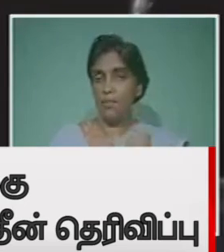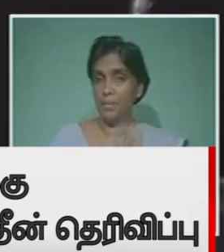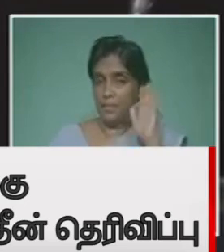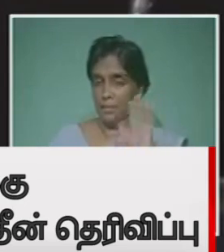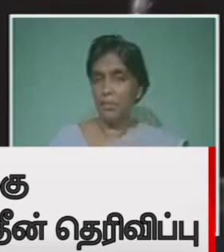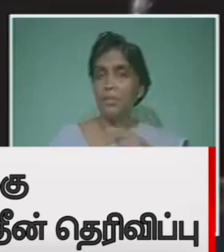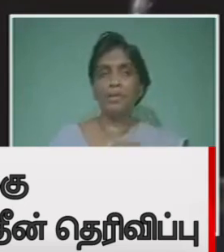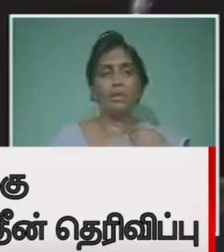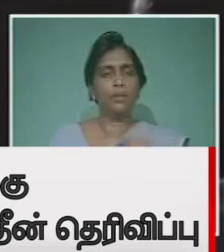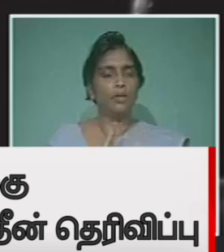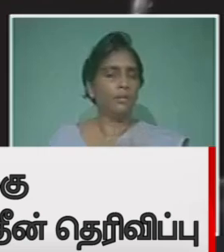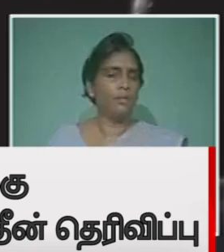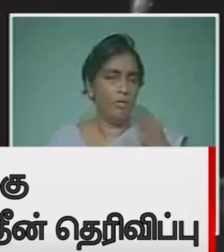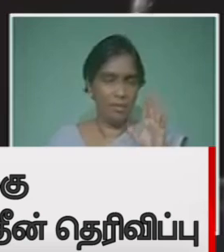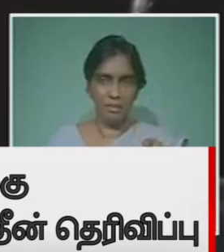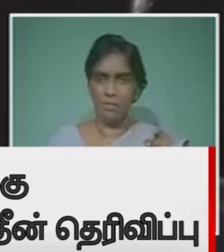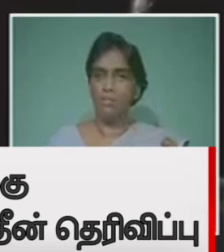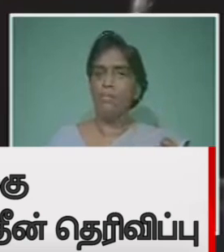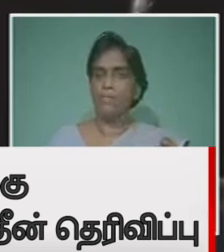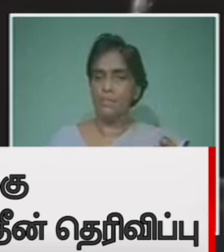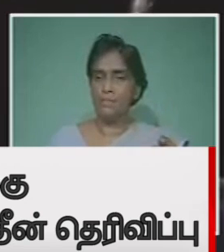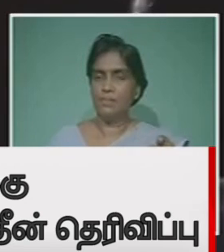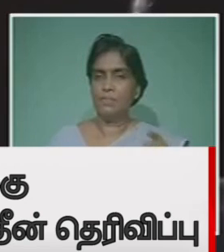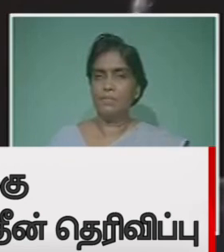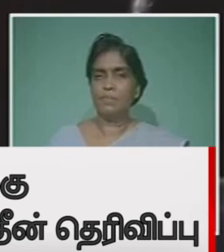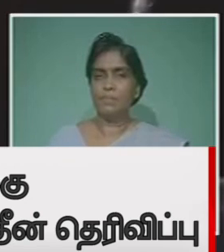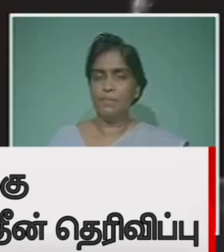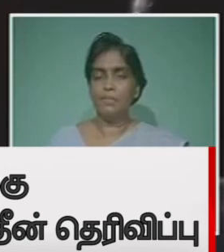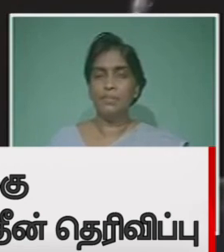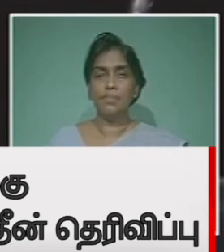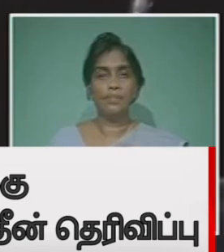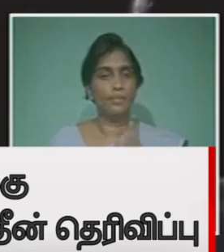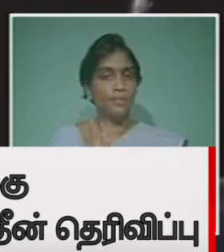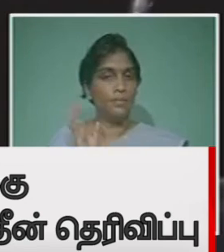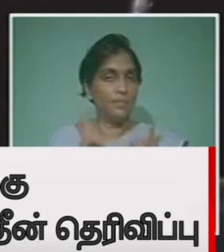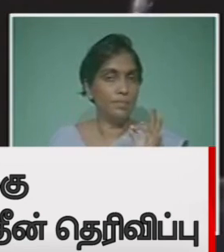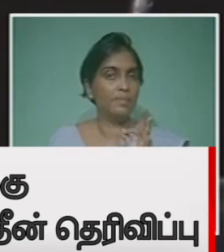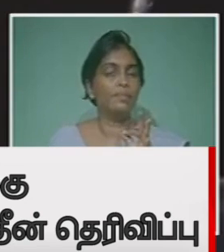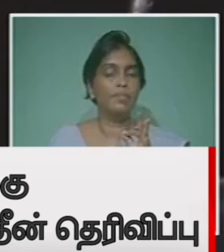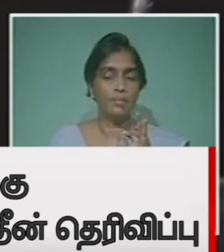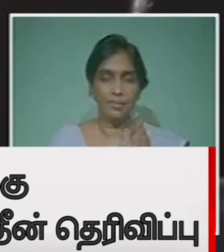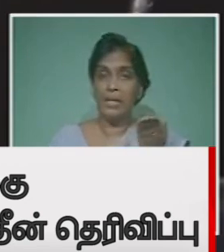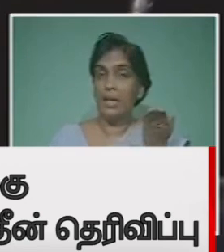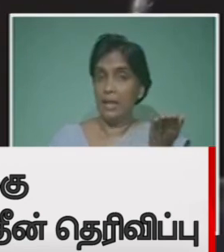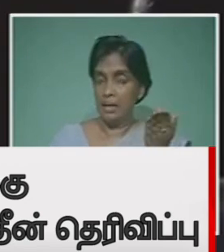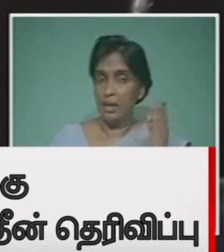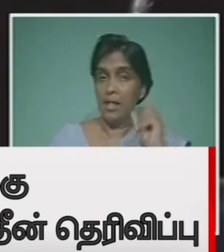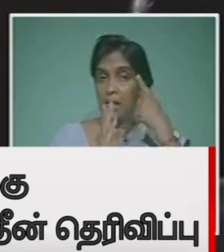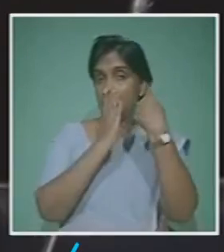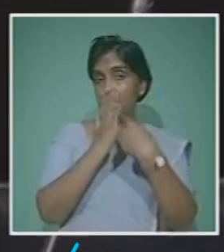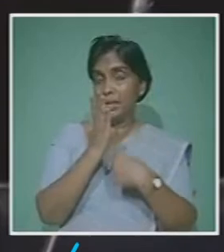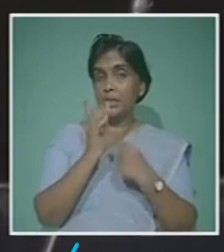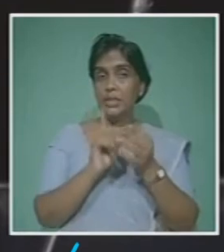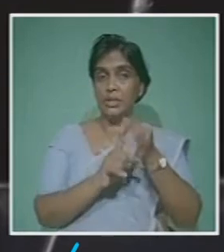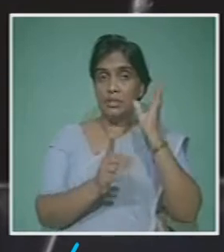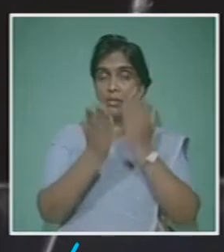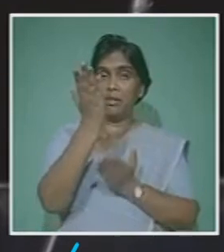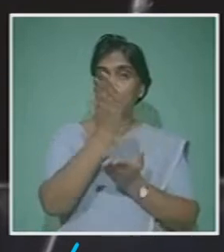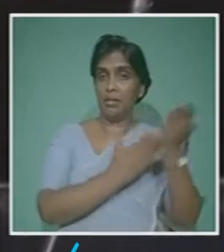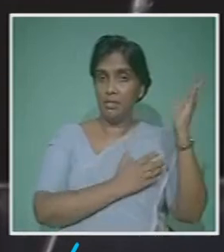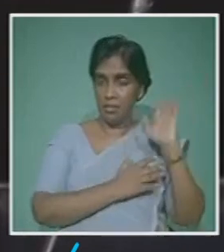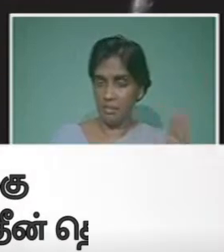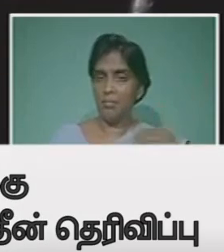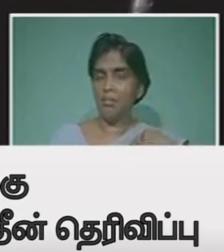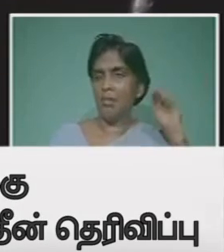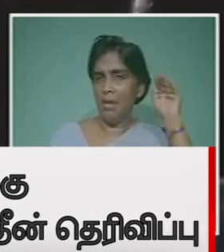வந்திருக்கிறது. இப்பொழுது நாங்கள் கேள்விப்படுகிறோம், அமைச்சர் பதவிகளை கேட்டு லிஸ்டை ஜனாதிபதிக்கு அனுப்புவதாக, தயவு செய்து அவ்வாறான வேலைகளை